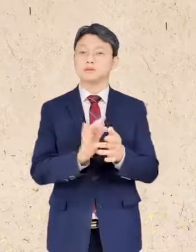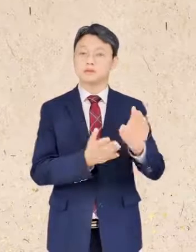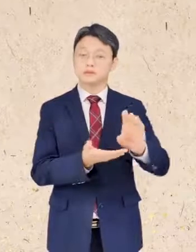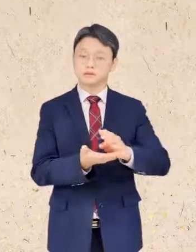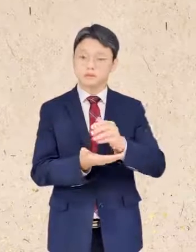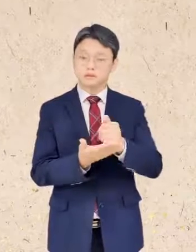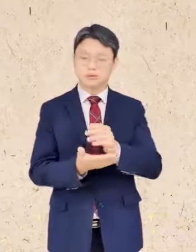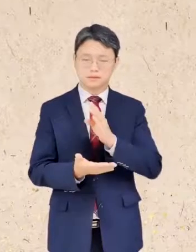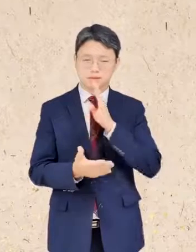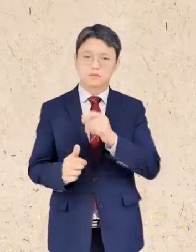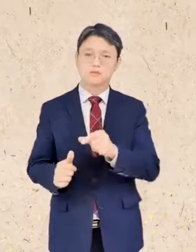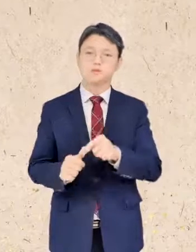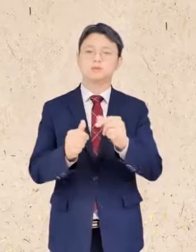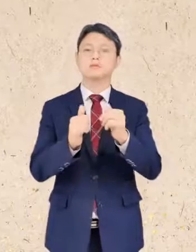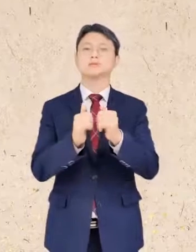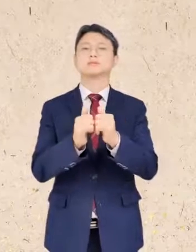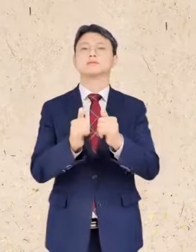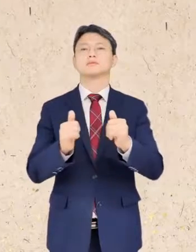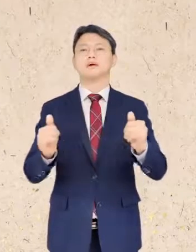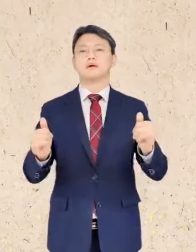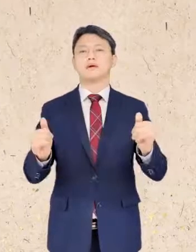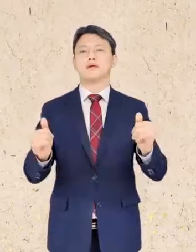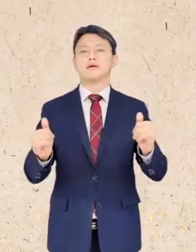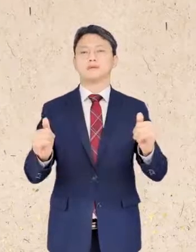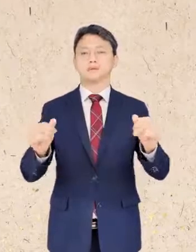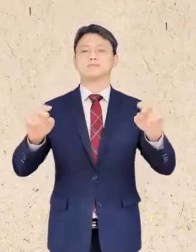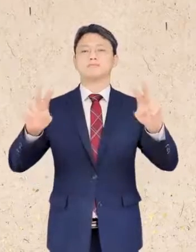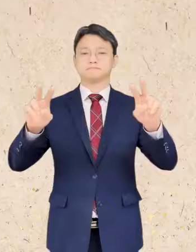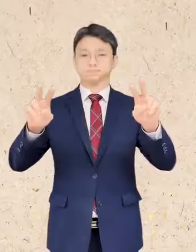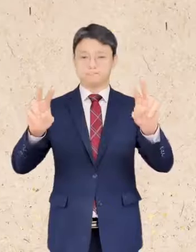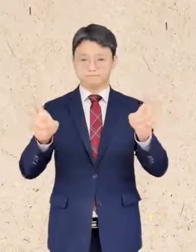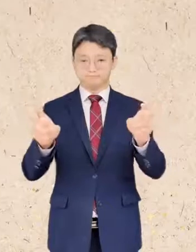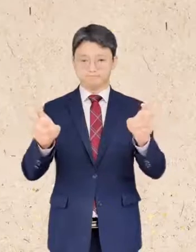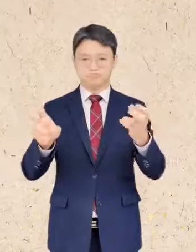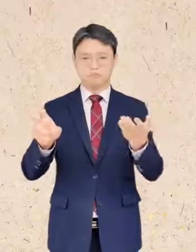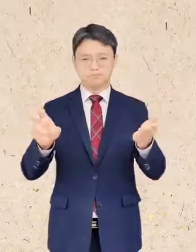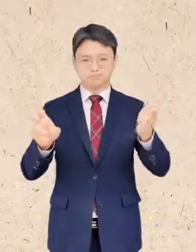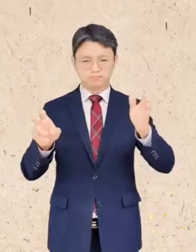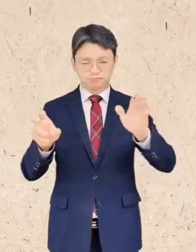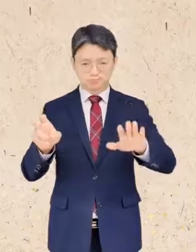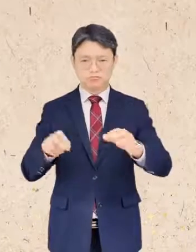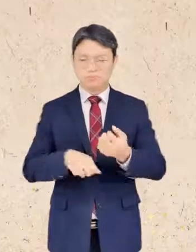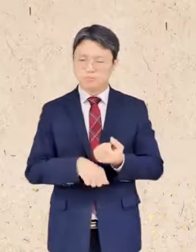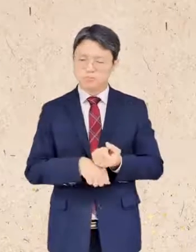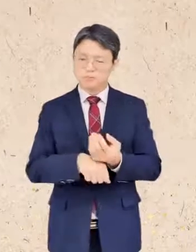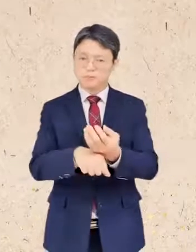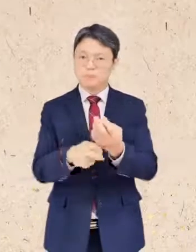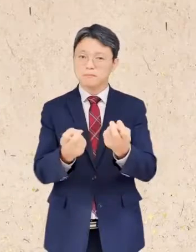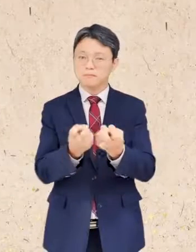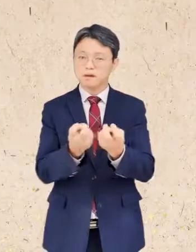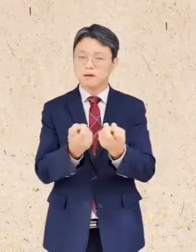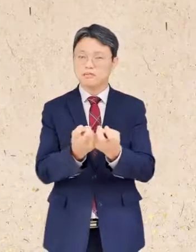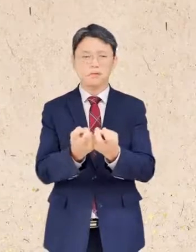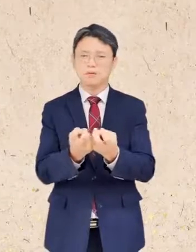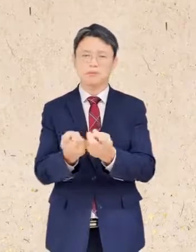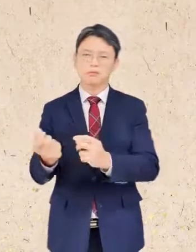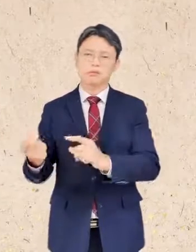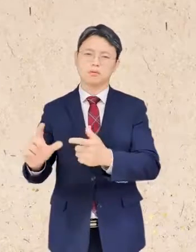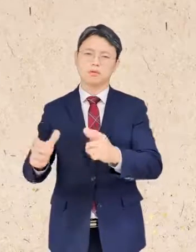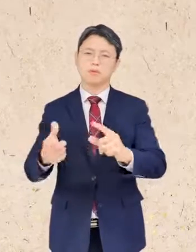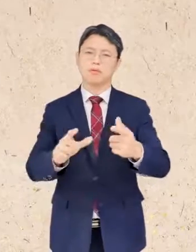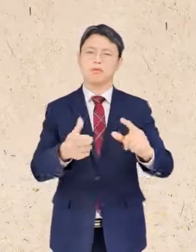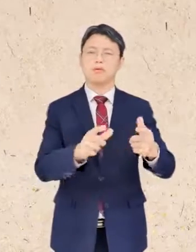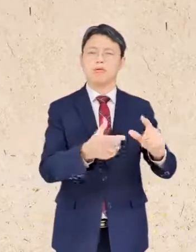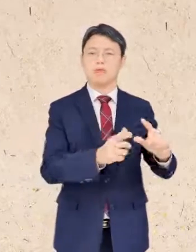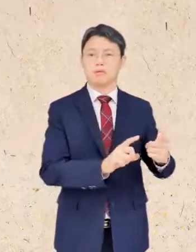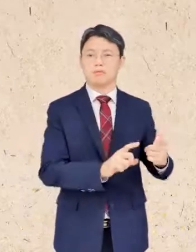예수 그리스도가 진정한 구원자라는 것을 주제로 삼고 있습니다. 그런데 이 주제를 전달하는 방식이 각각의 복음서마다